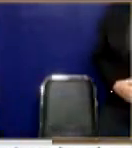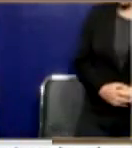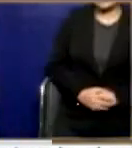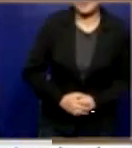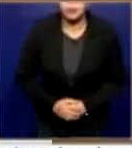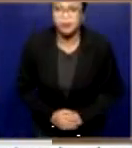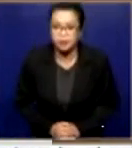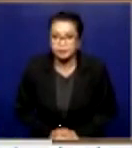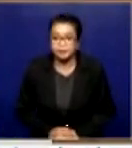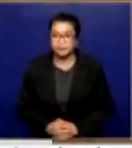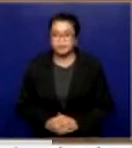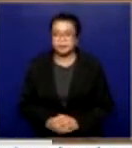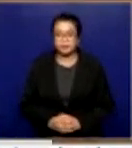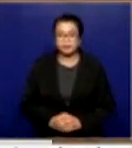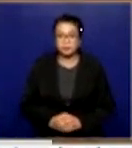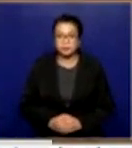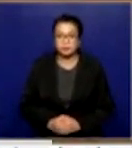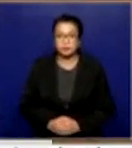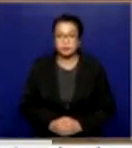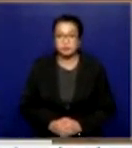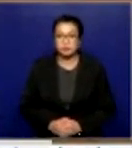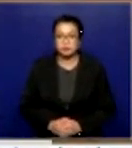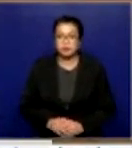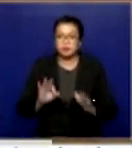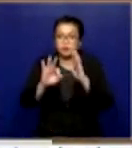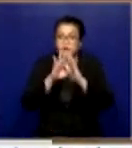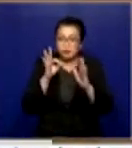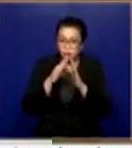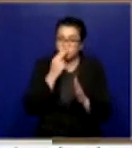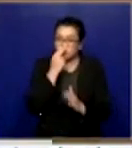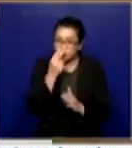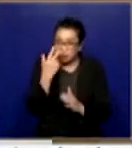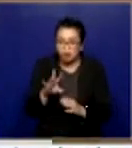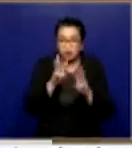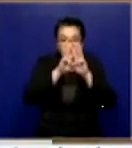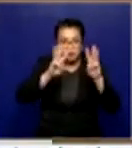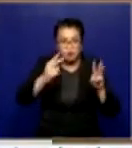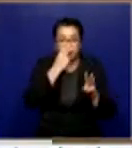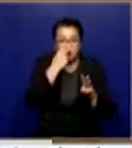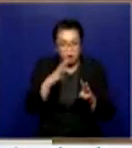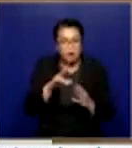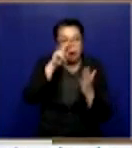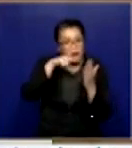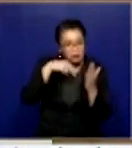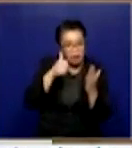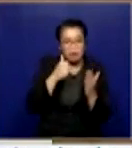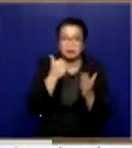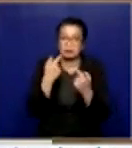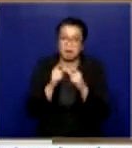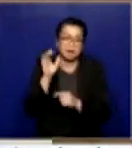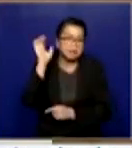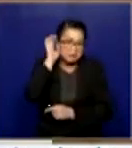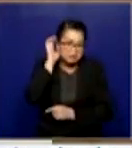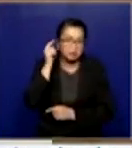ฟังได้แต่อย่าเพิ่งเชื่อทุกอย่างที่เห็นทุกอย่างที่ฟังท่านต้องมีสติปัญญามีภูมิคุ้มกันที่ดีในการตรวจสอบ